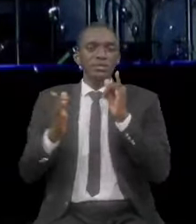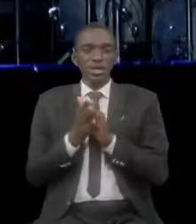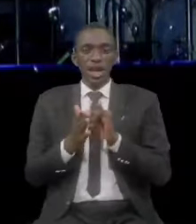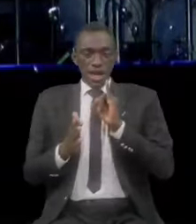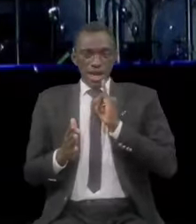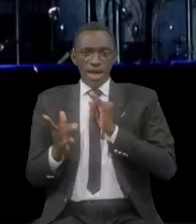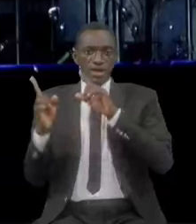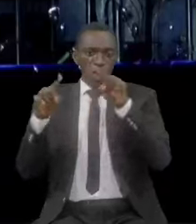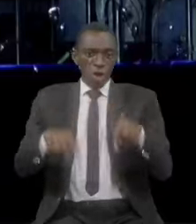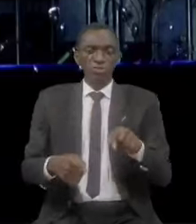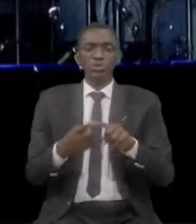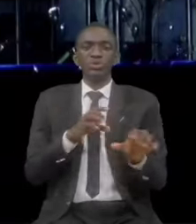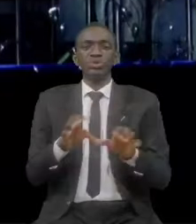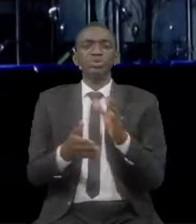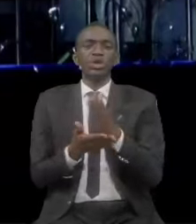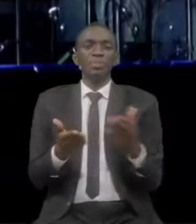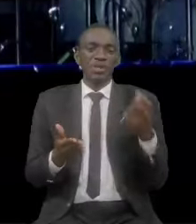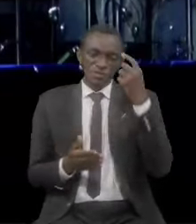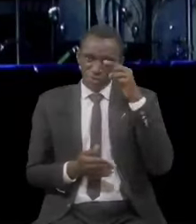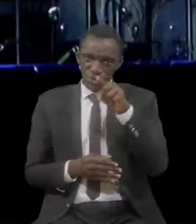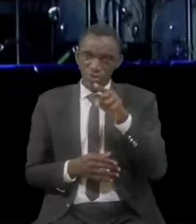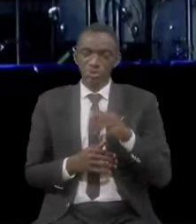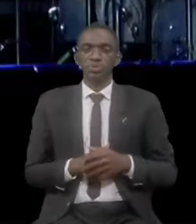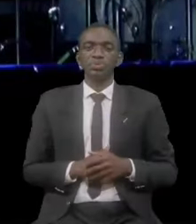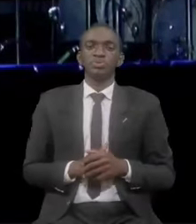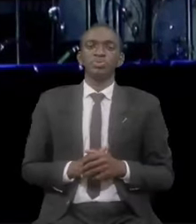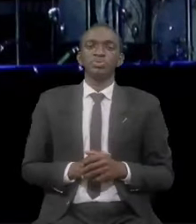viens vous faire quelque chose.